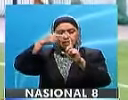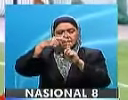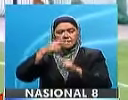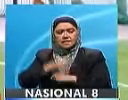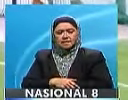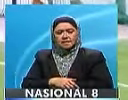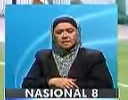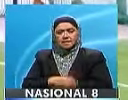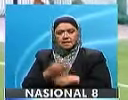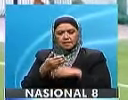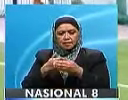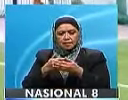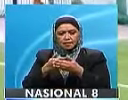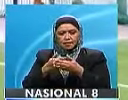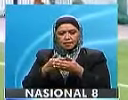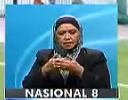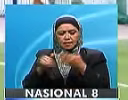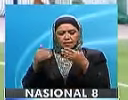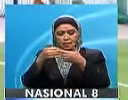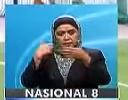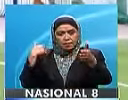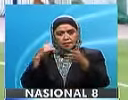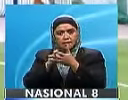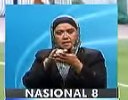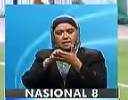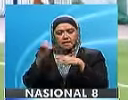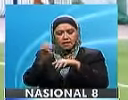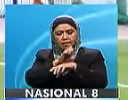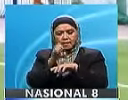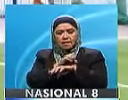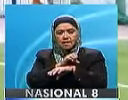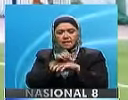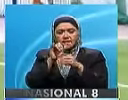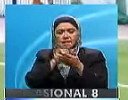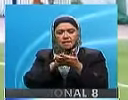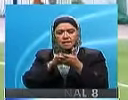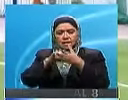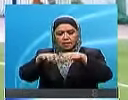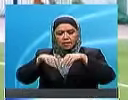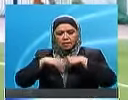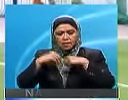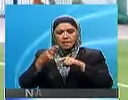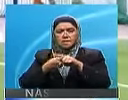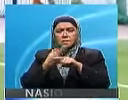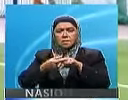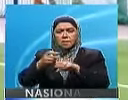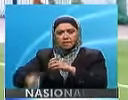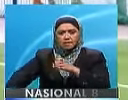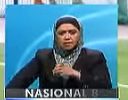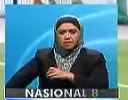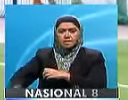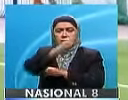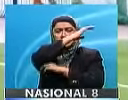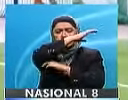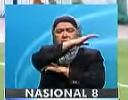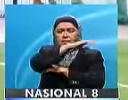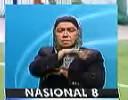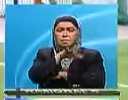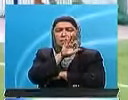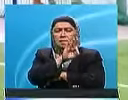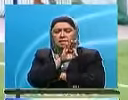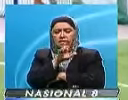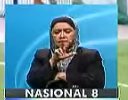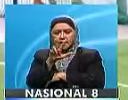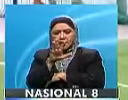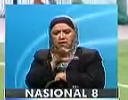Terdahulu, emas ke-51 negara hadir menerusi acara lempar cakra kategori F35 hingga 37. Lebih